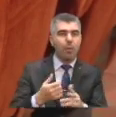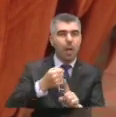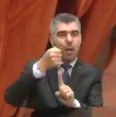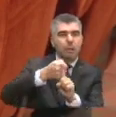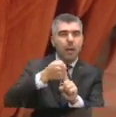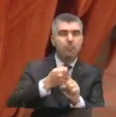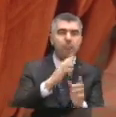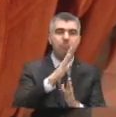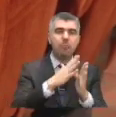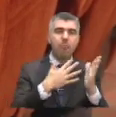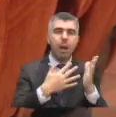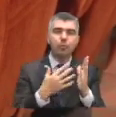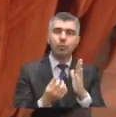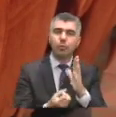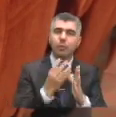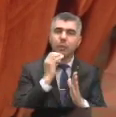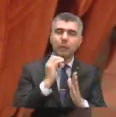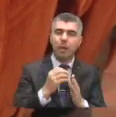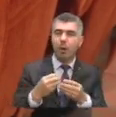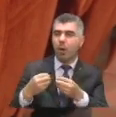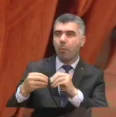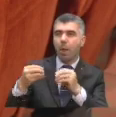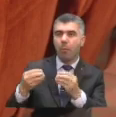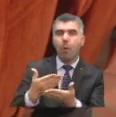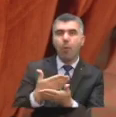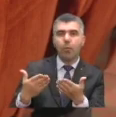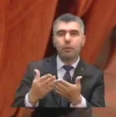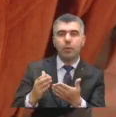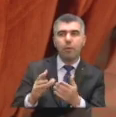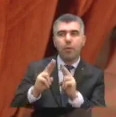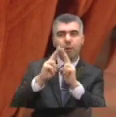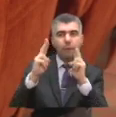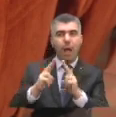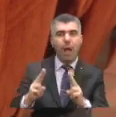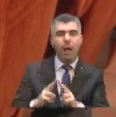برنامج جديد من اجل تقويه الصادرات ديالنا على المحيط الاطلسي. وشكرا.